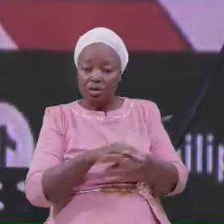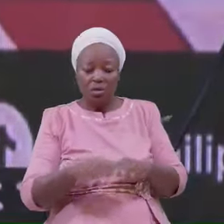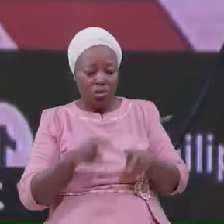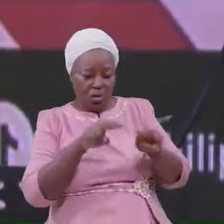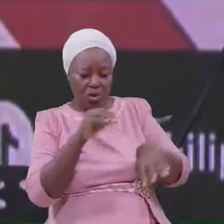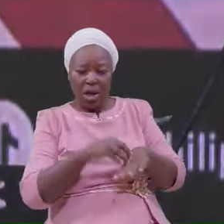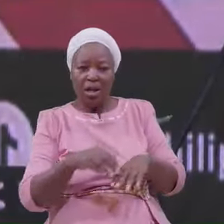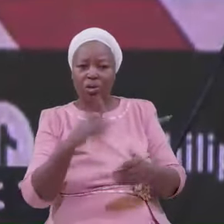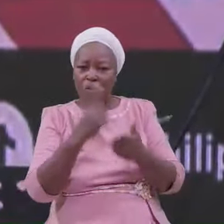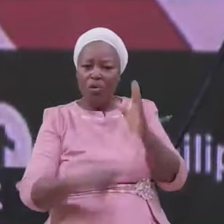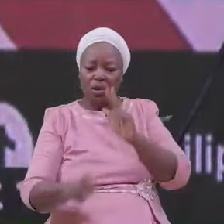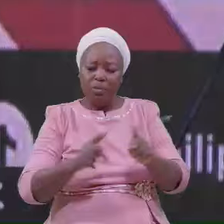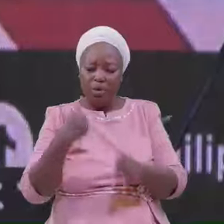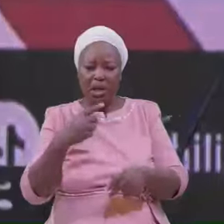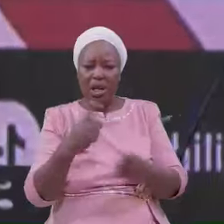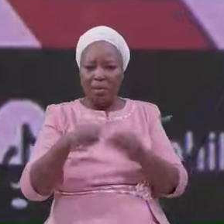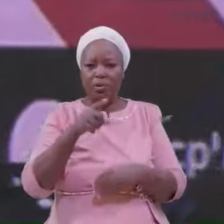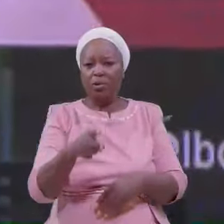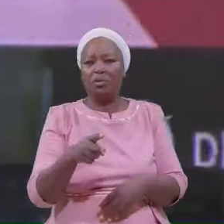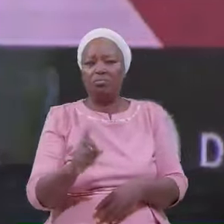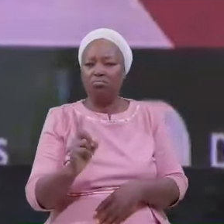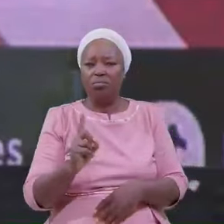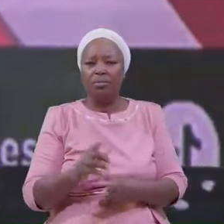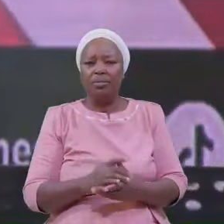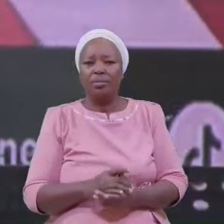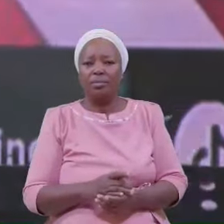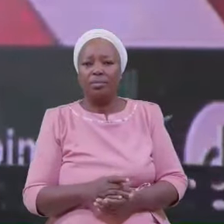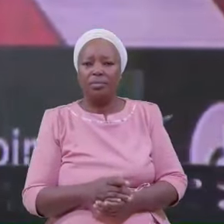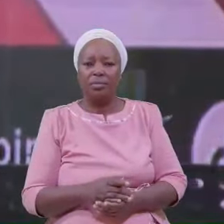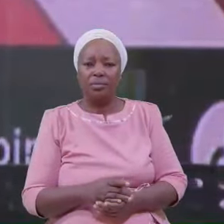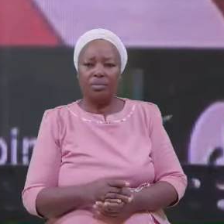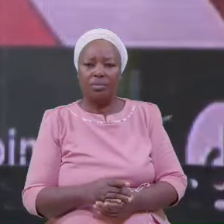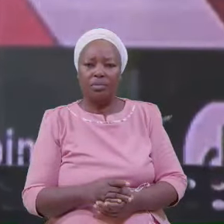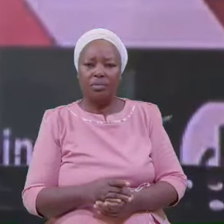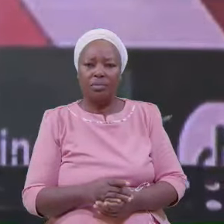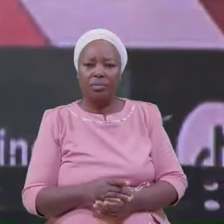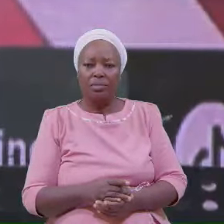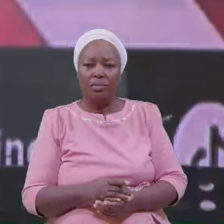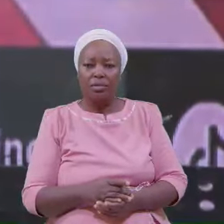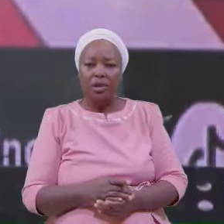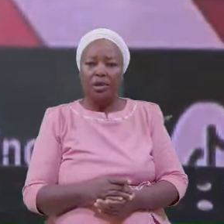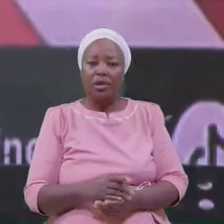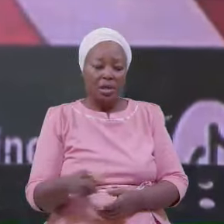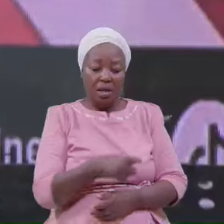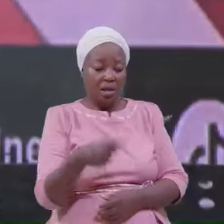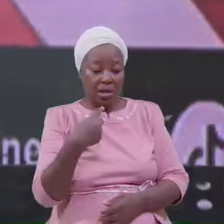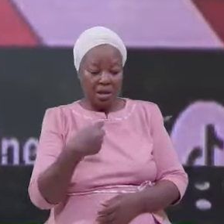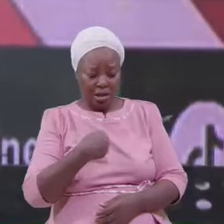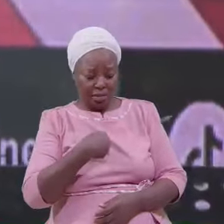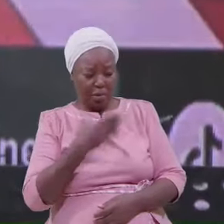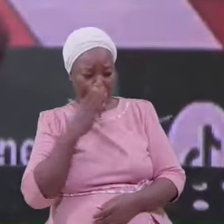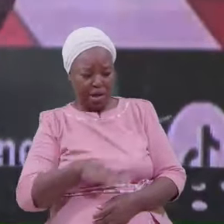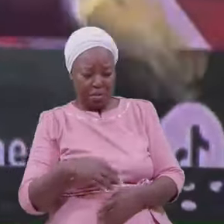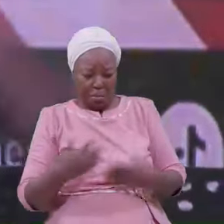about you. Huwag mong titignan at papakinggan ang sinasabi ng mga tao sa iyo. They say, I am bad. Ang sabi ng